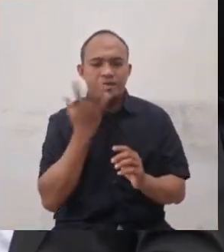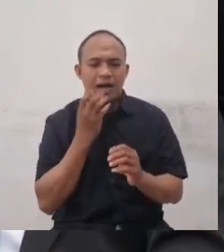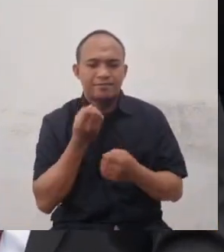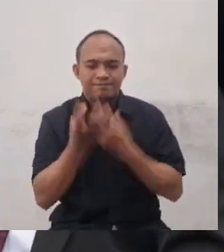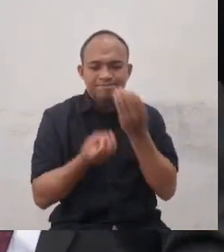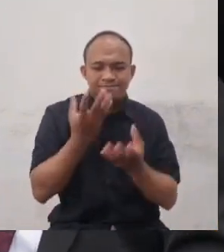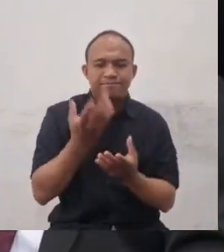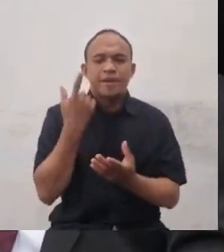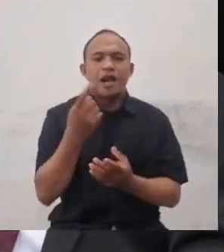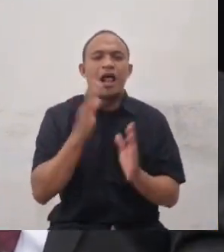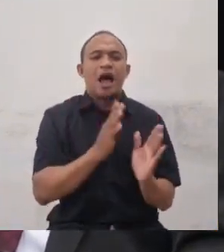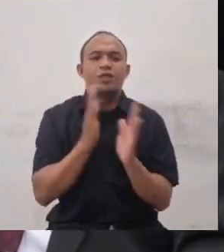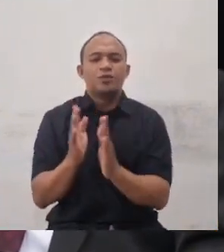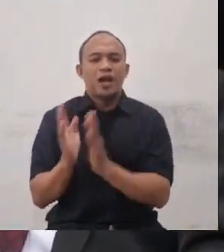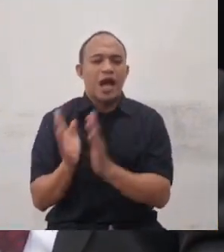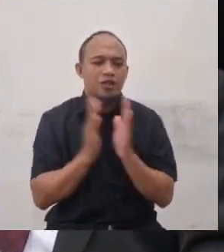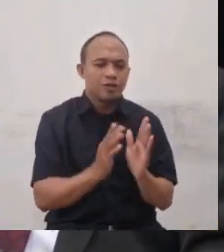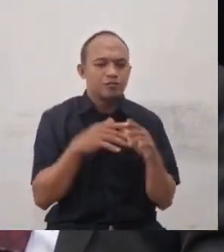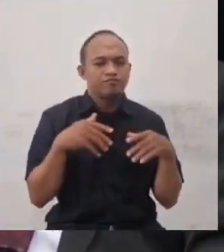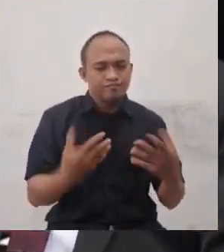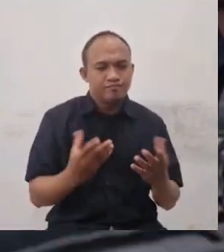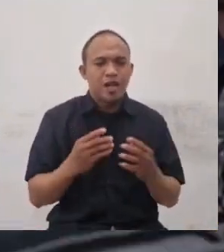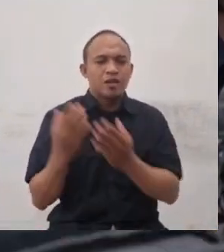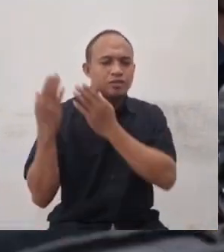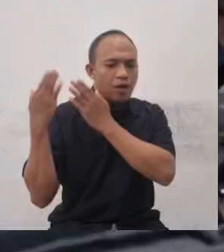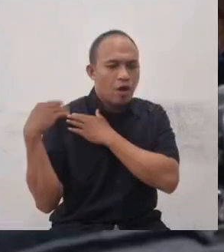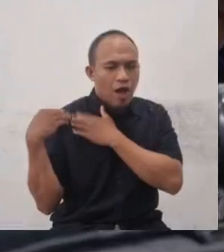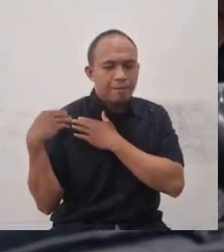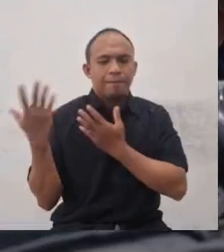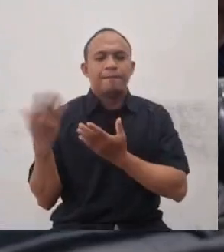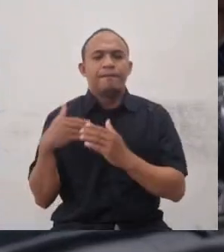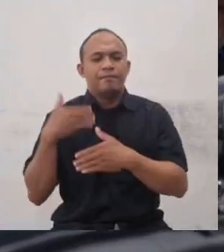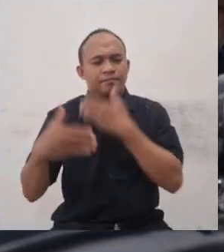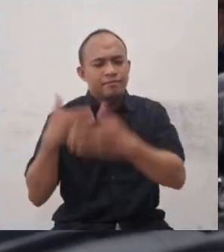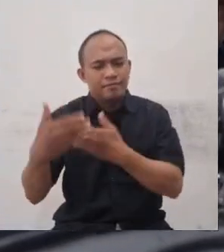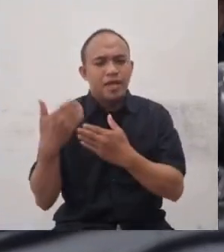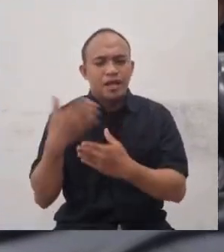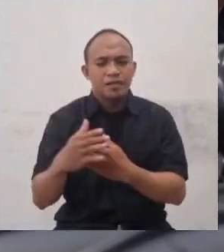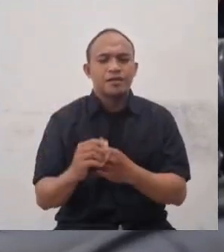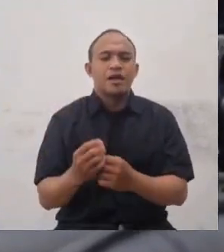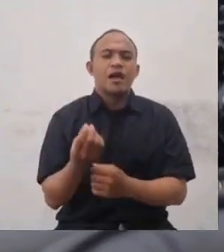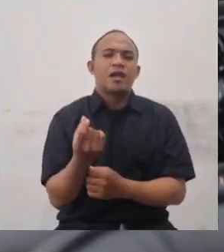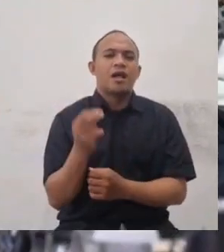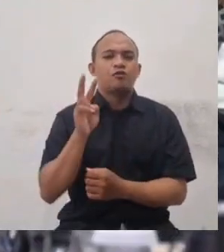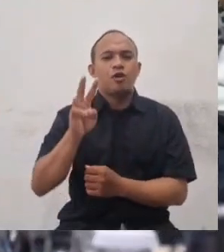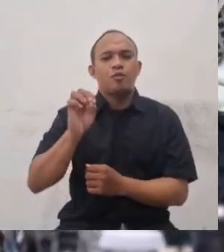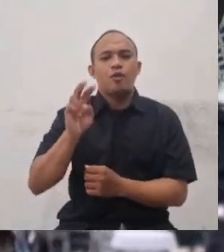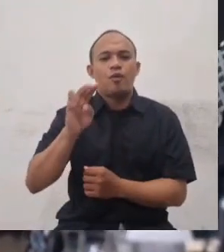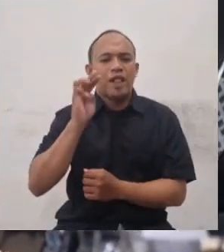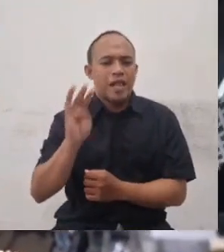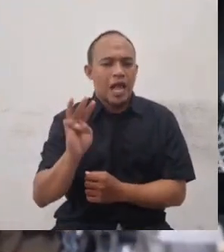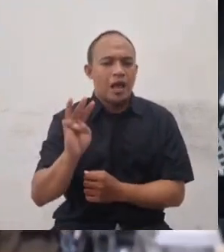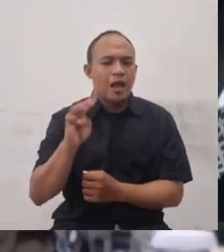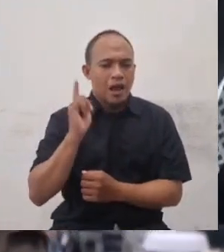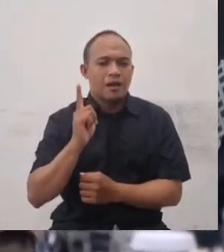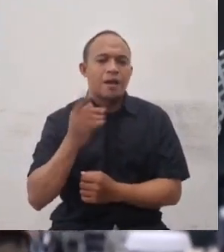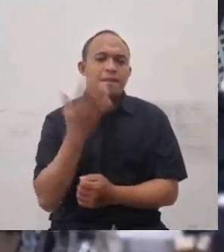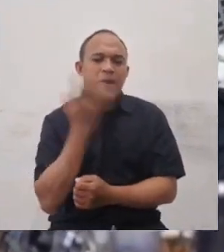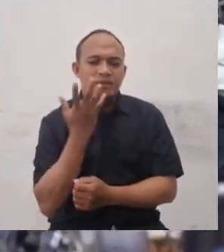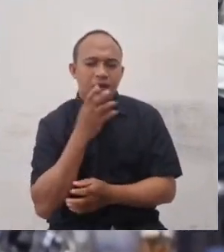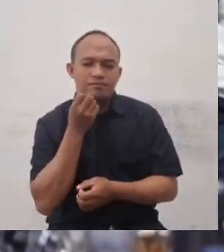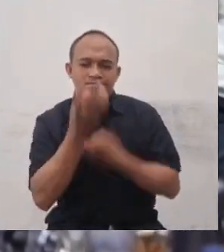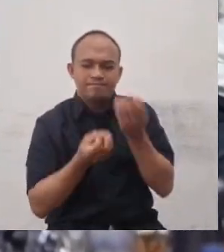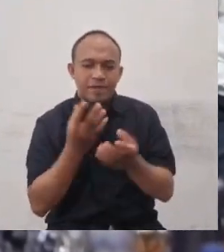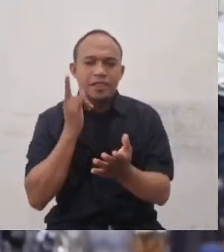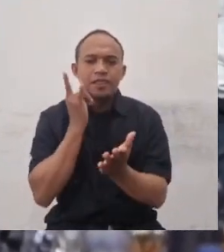pembahasan rancangan peraturan daerah mengenai pertanggungjawaban pelaksanaan APBD tahun anggaran 2023 dan